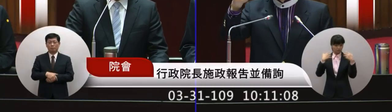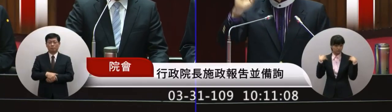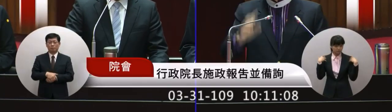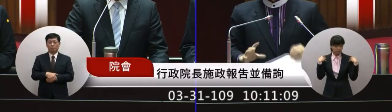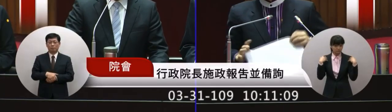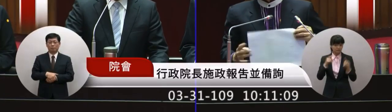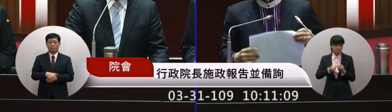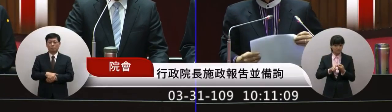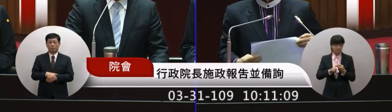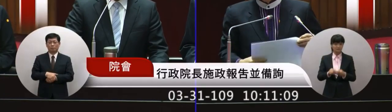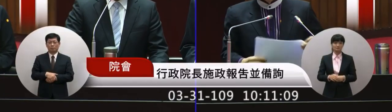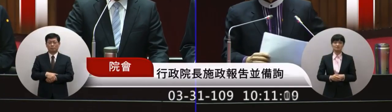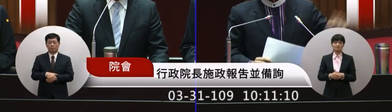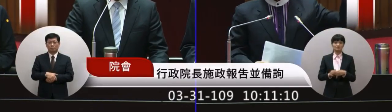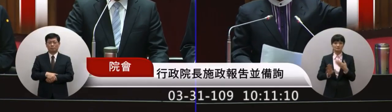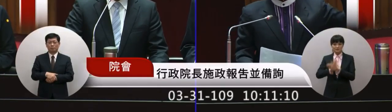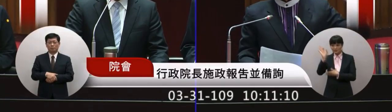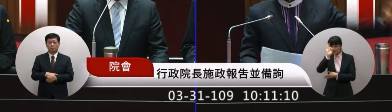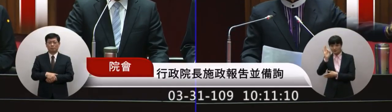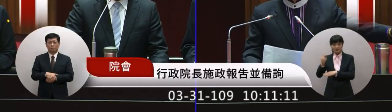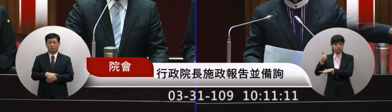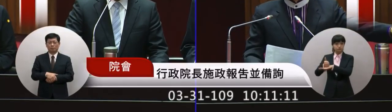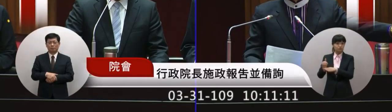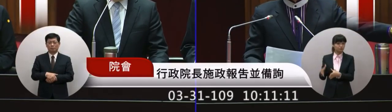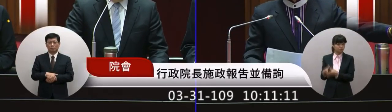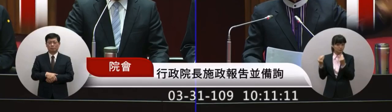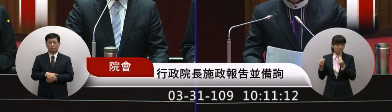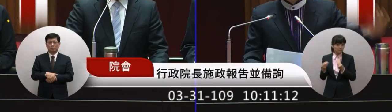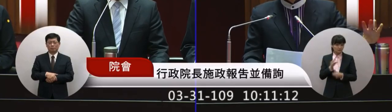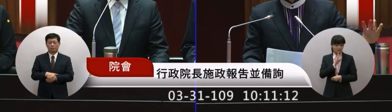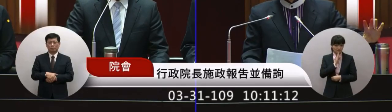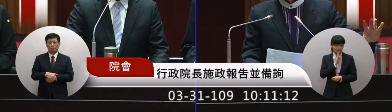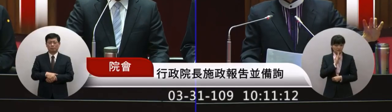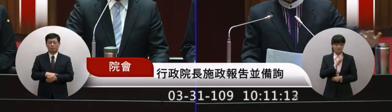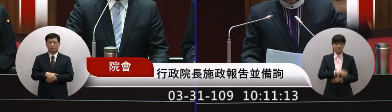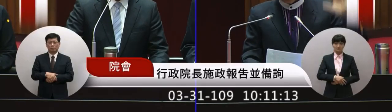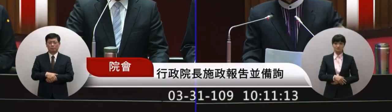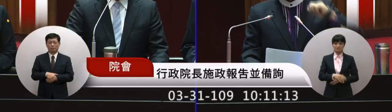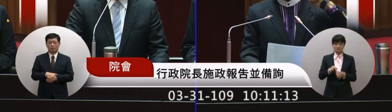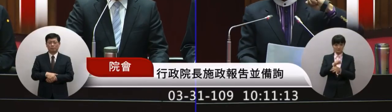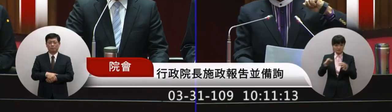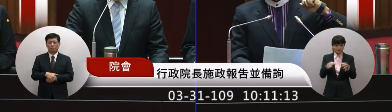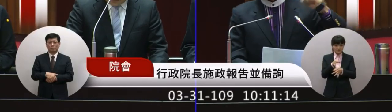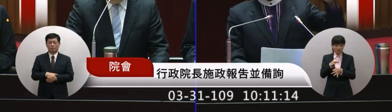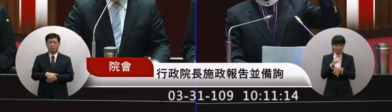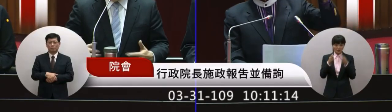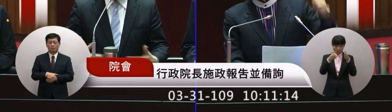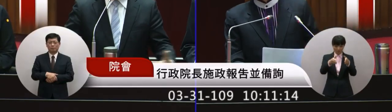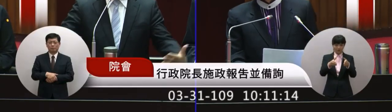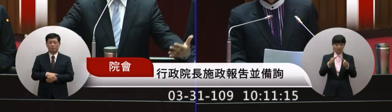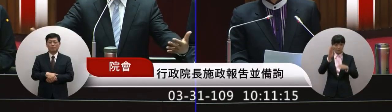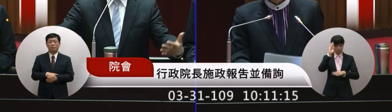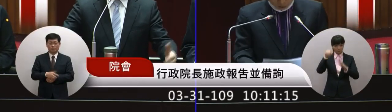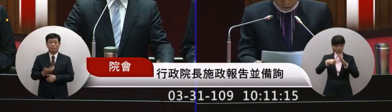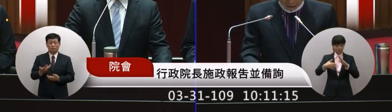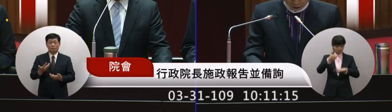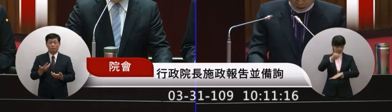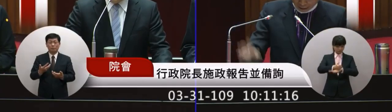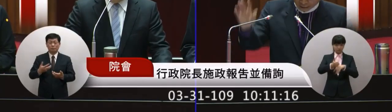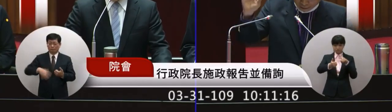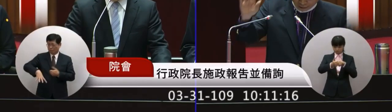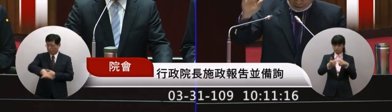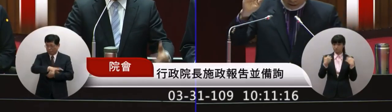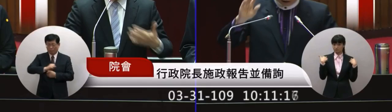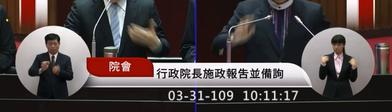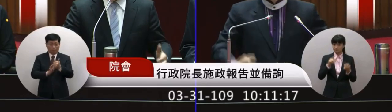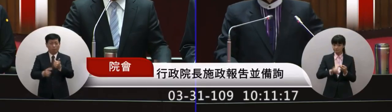没有经济的陈时中，只有防疫的陈时中，对不对？经济那就是苏贞昌院长。 规个这